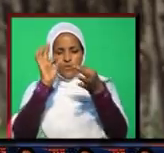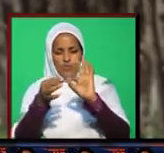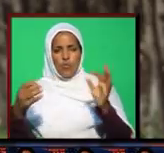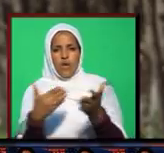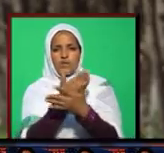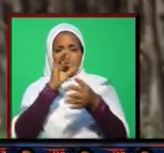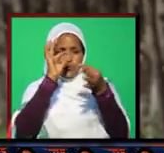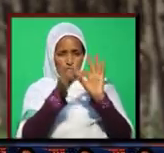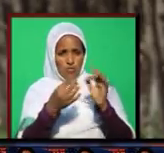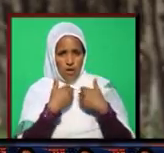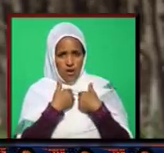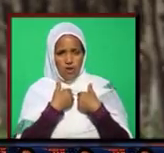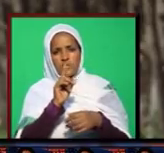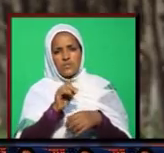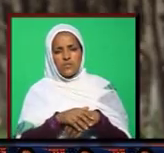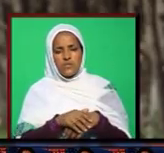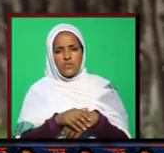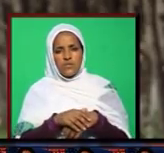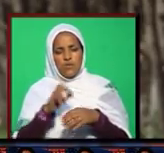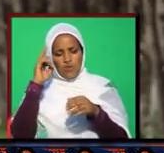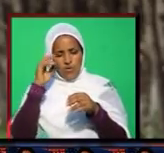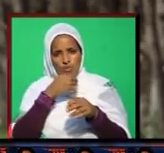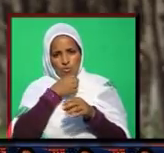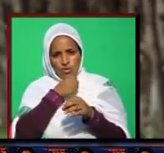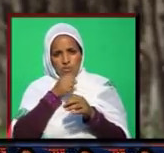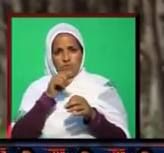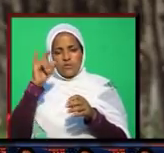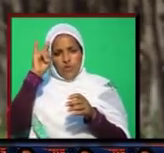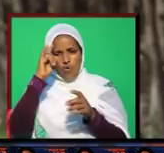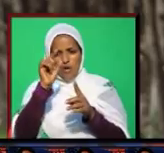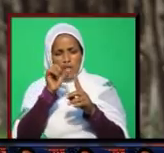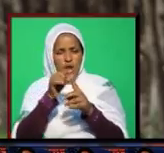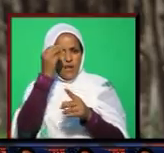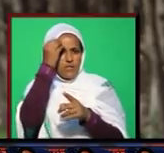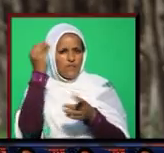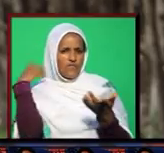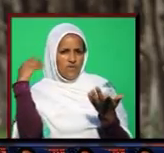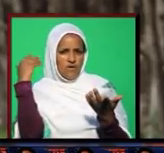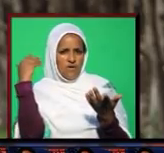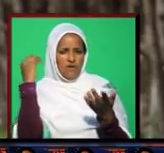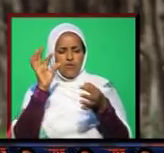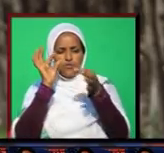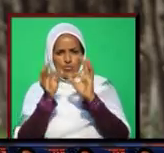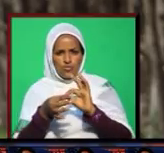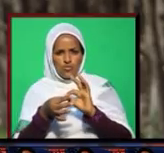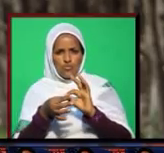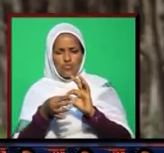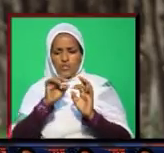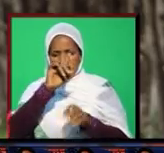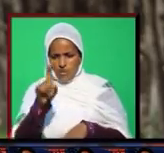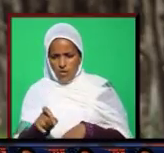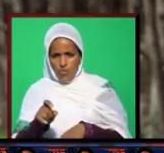የሚገባን መተርጉማን ሐዲስ የሚተረጉሙት አንድ አባት ከኦሪት ዘሌዋውያን አንድ ቃል ጠፋቸው።